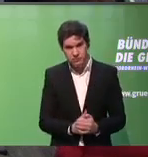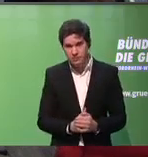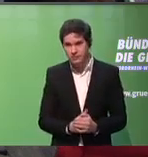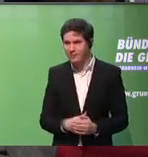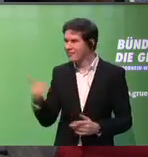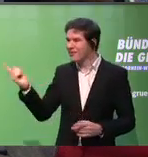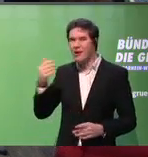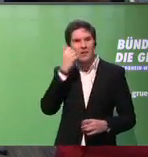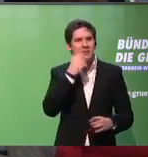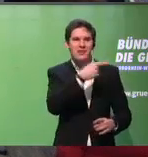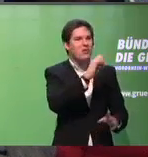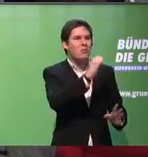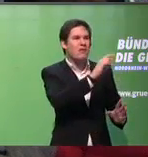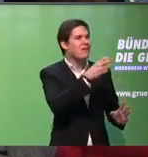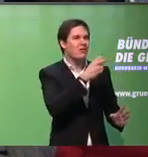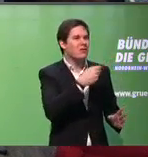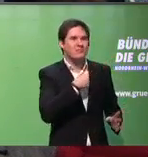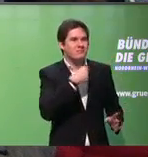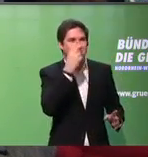Okay.